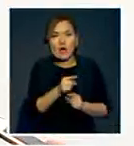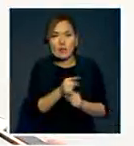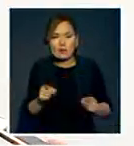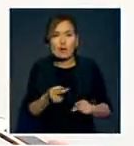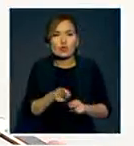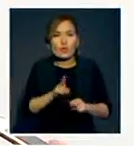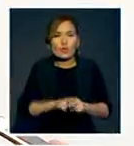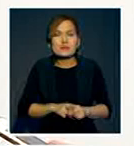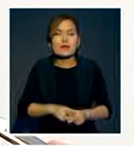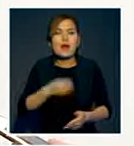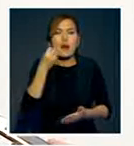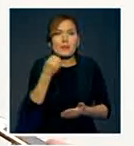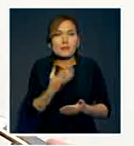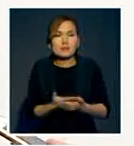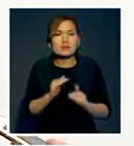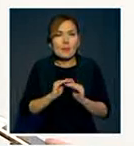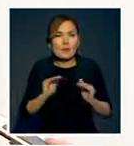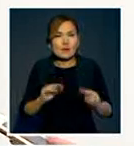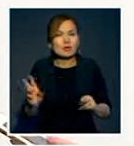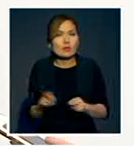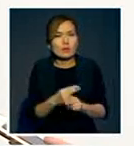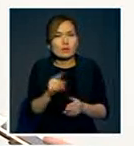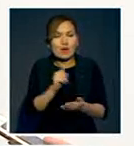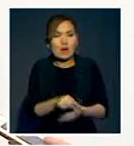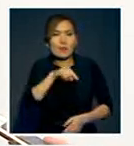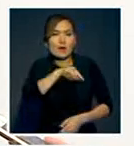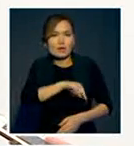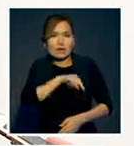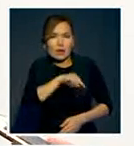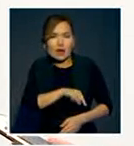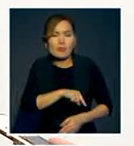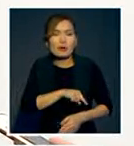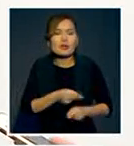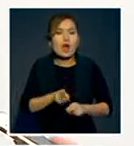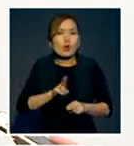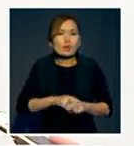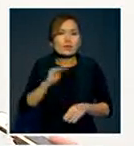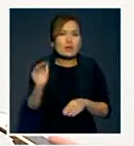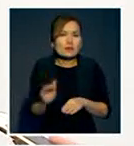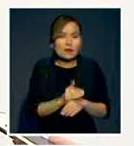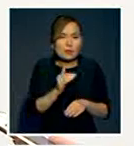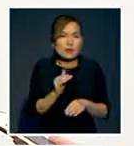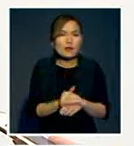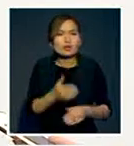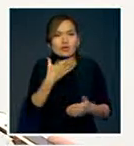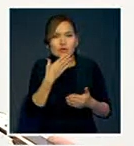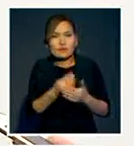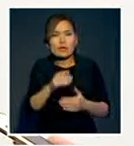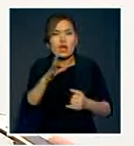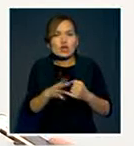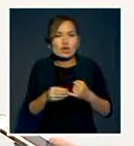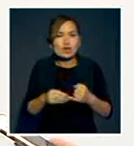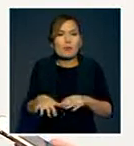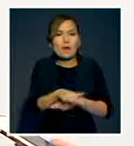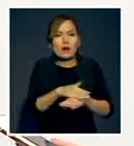ерекшелігі құндылық негізінде біз тәрбиелеуіміз керек. Себебі баланың бойында, адамның бойында өте отанына деген, елге деген,